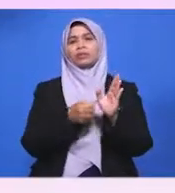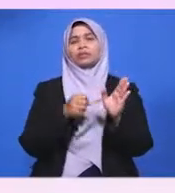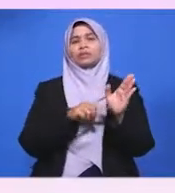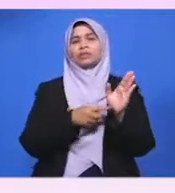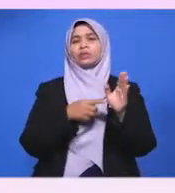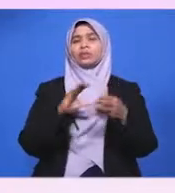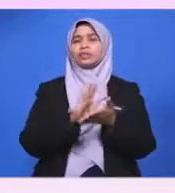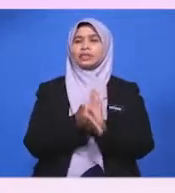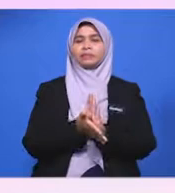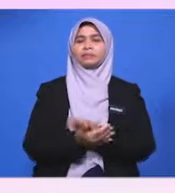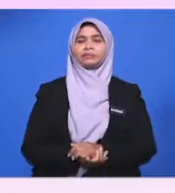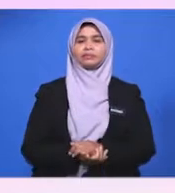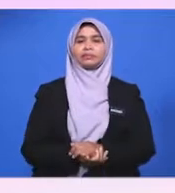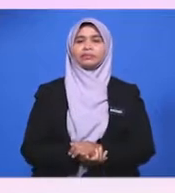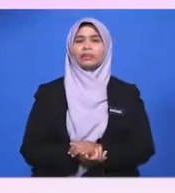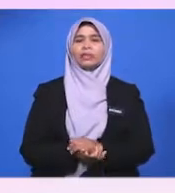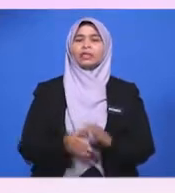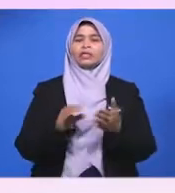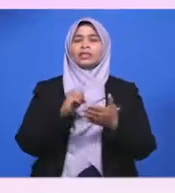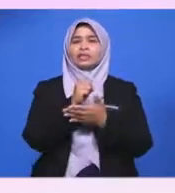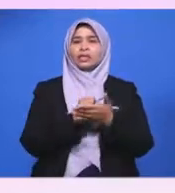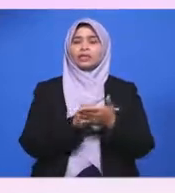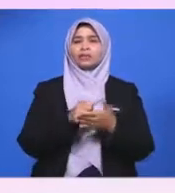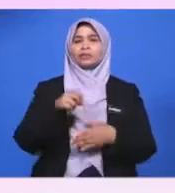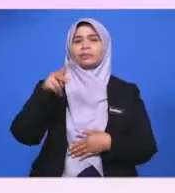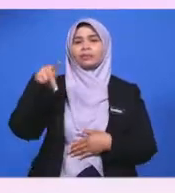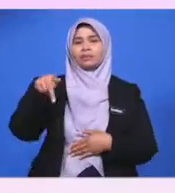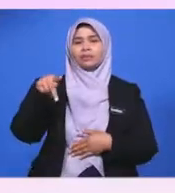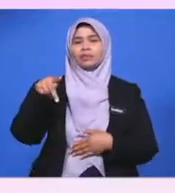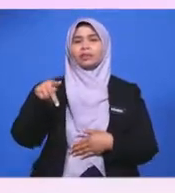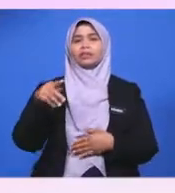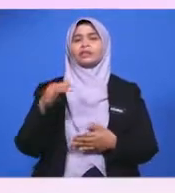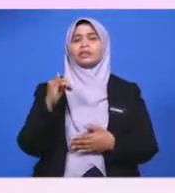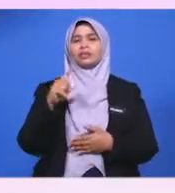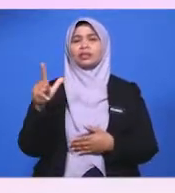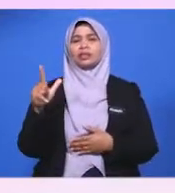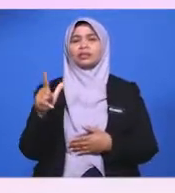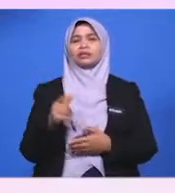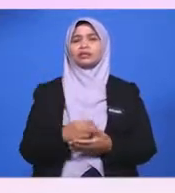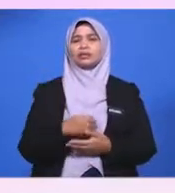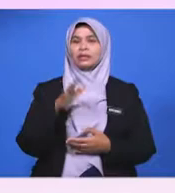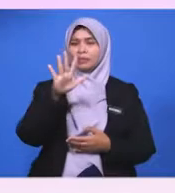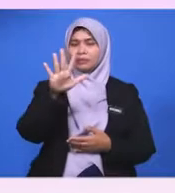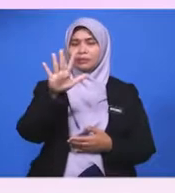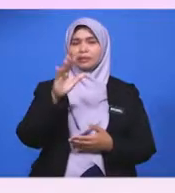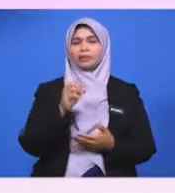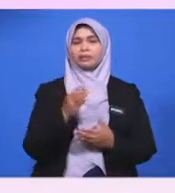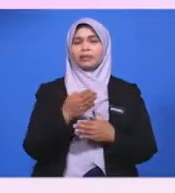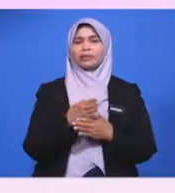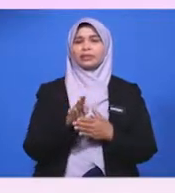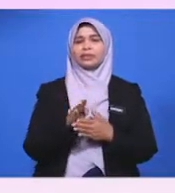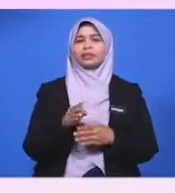semula jadi. Sektor prima ini terdiri daripada 5 cabang,